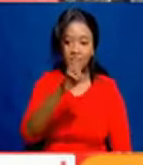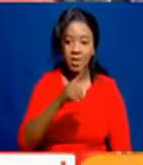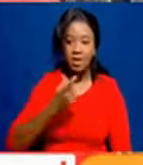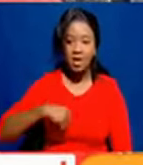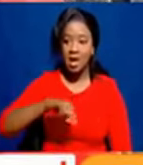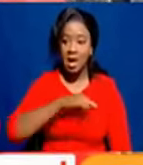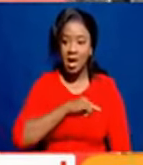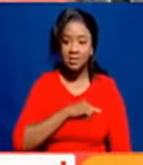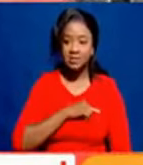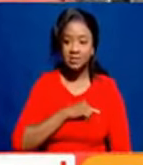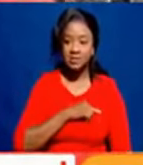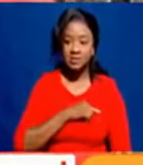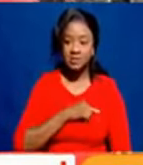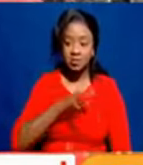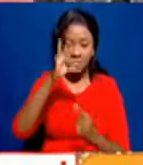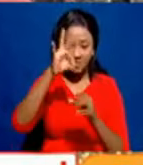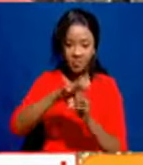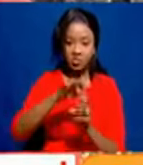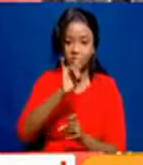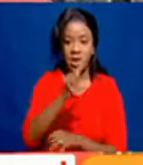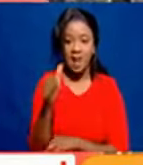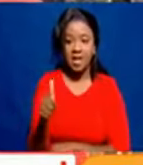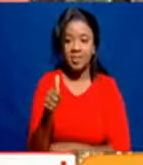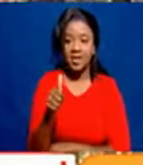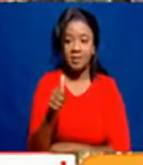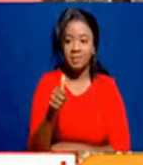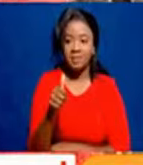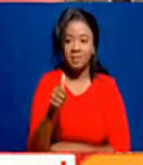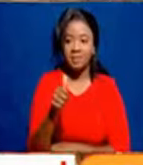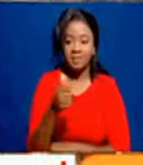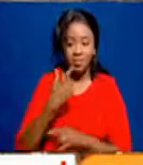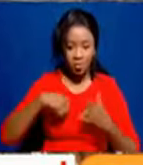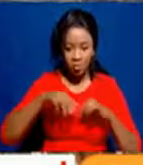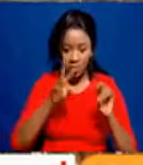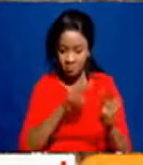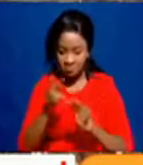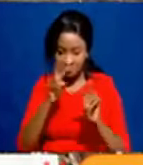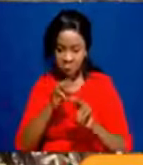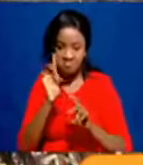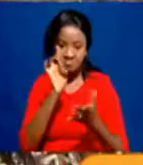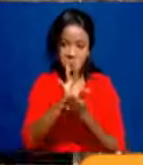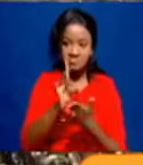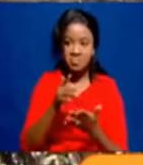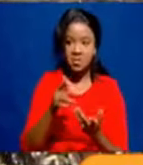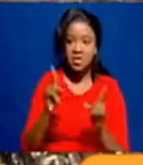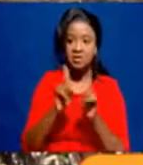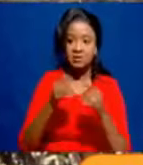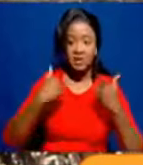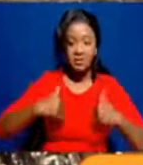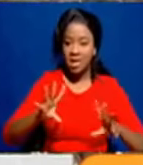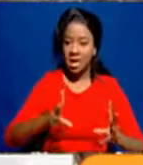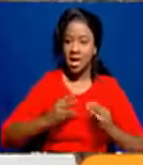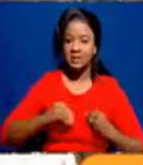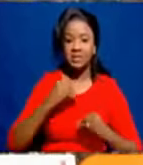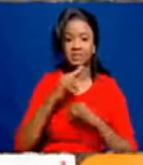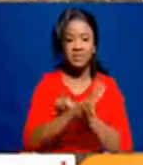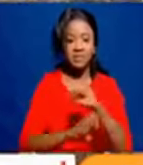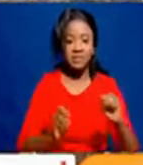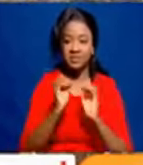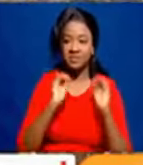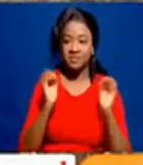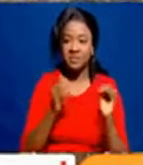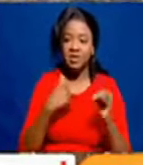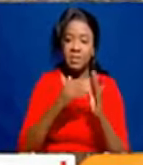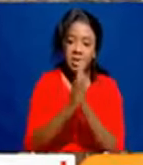wenyewe ndio tunachaguana, kichungi ni sisi. Hata mimi sitaki wisi, naomba